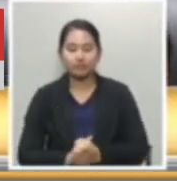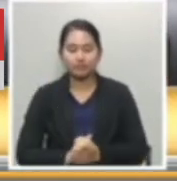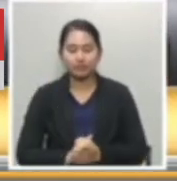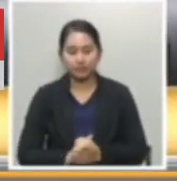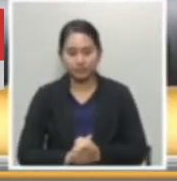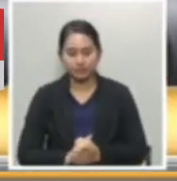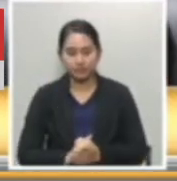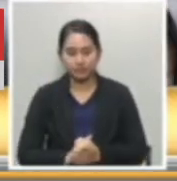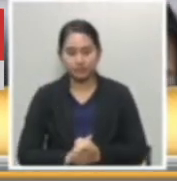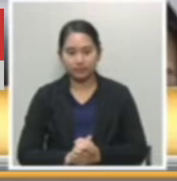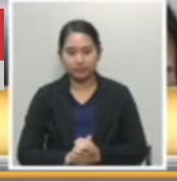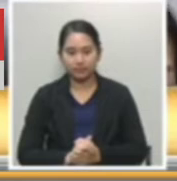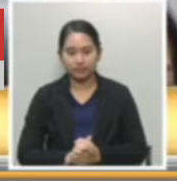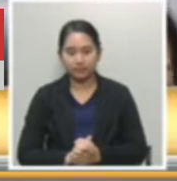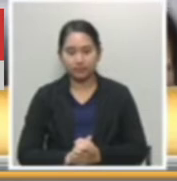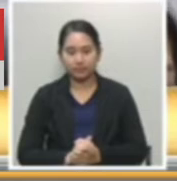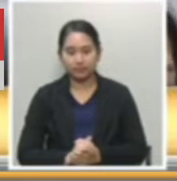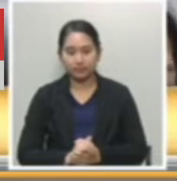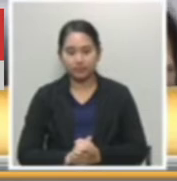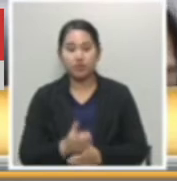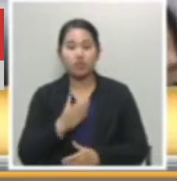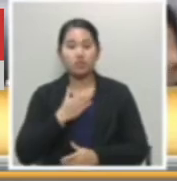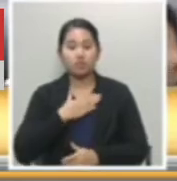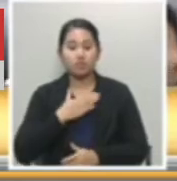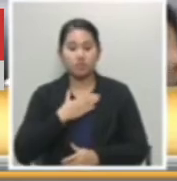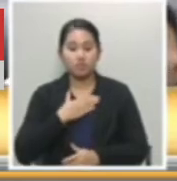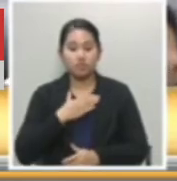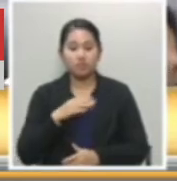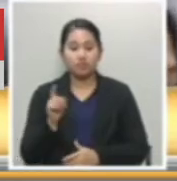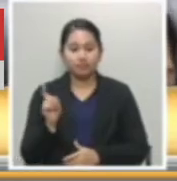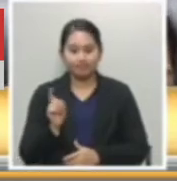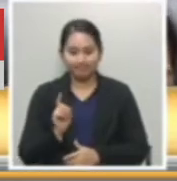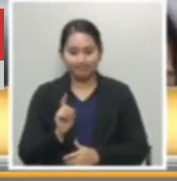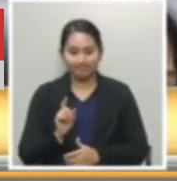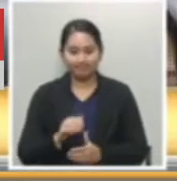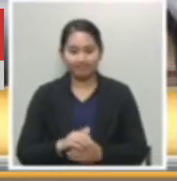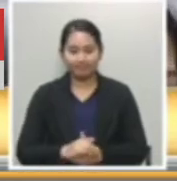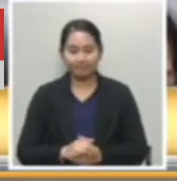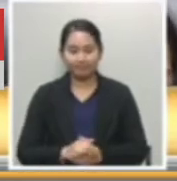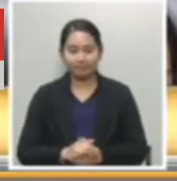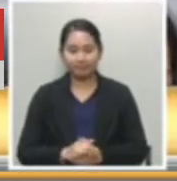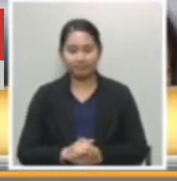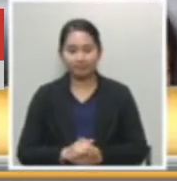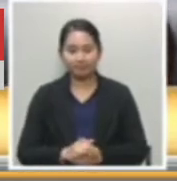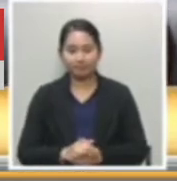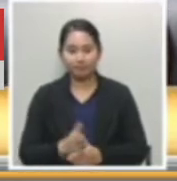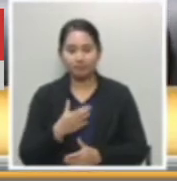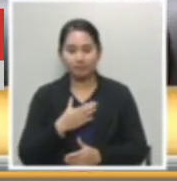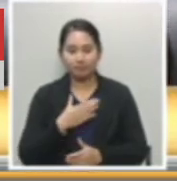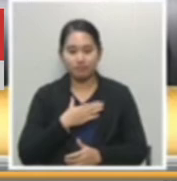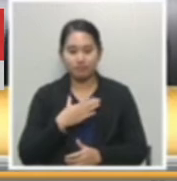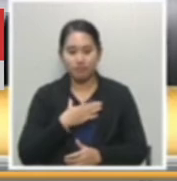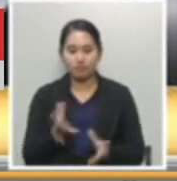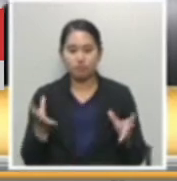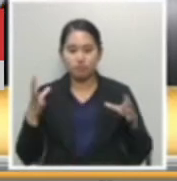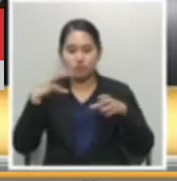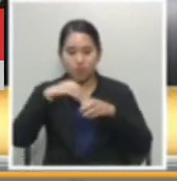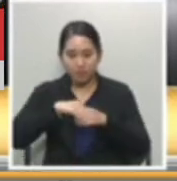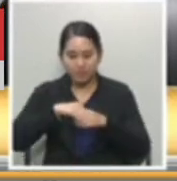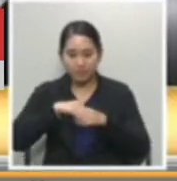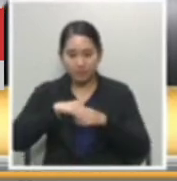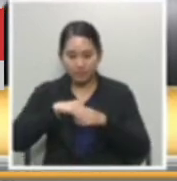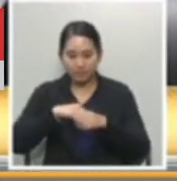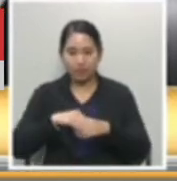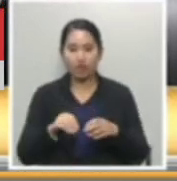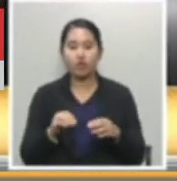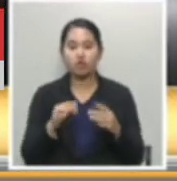เพราะนั้นผมต้องขออนุญาต เอาทั้งสองส่วนนี้มารวมกันก่อนนะครับเดี๋ยว